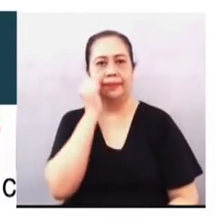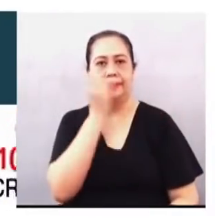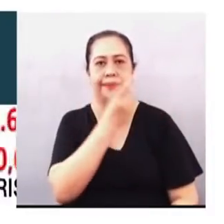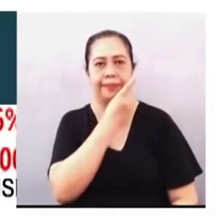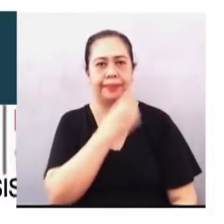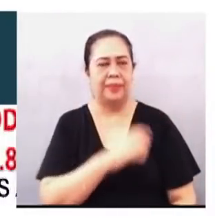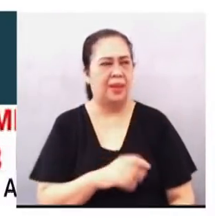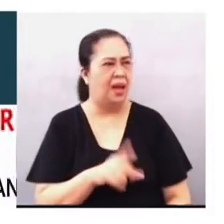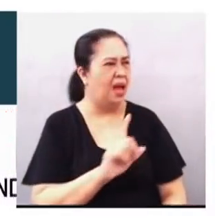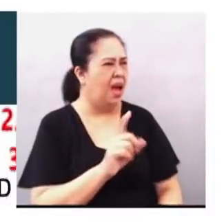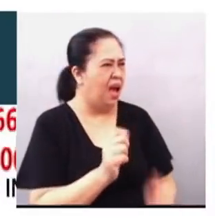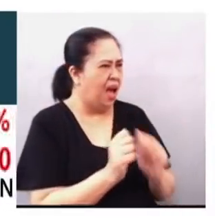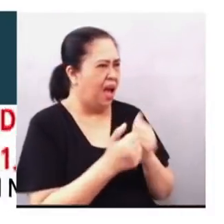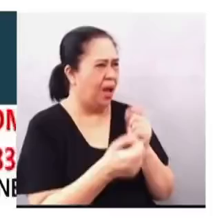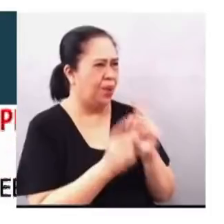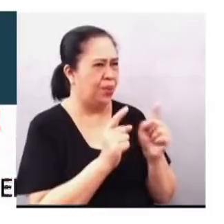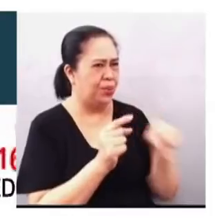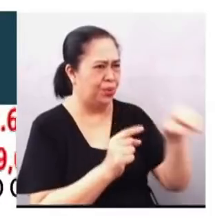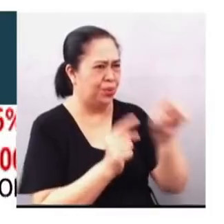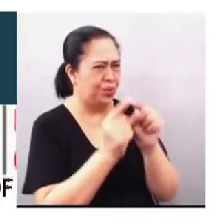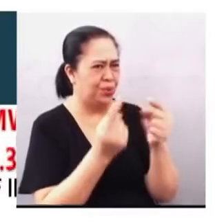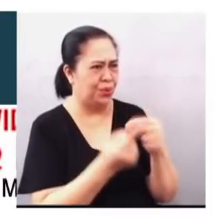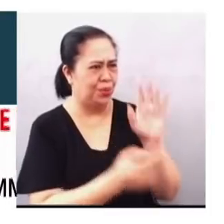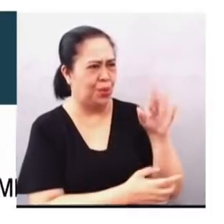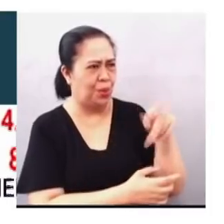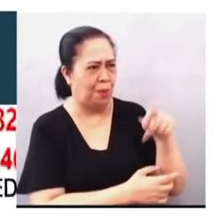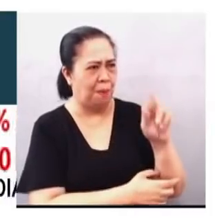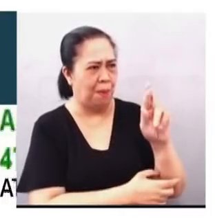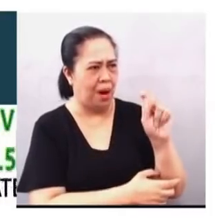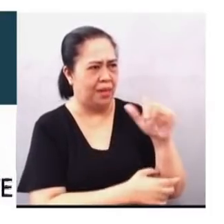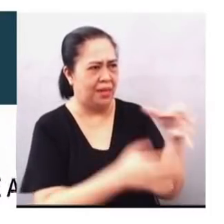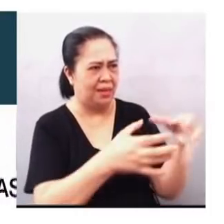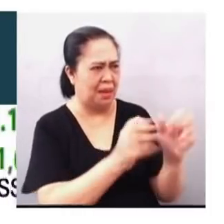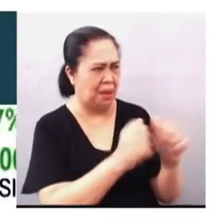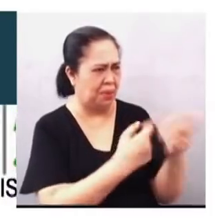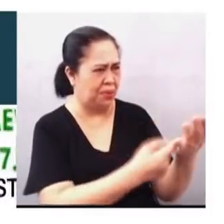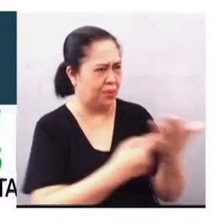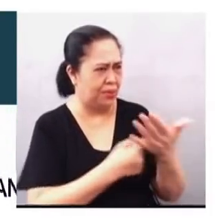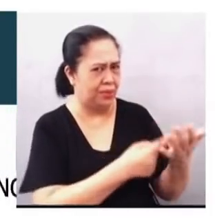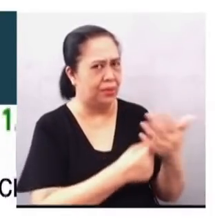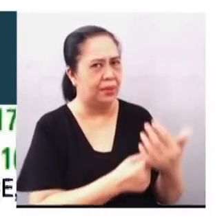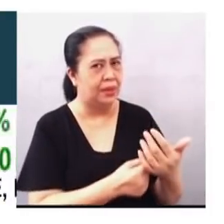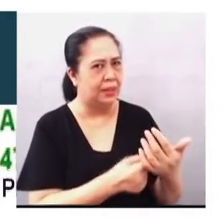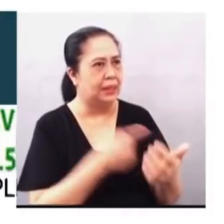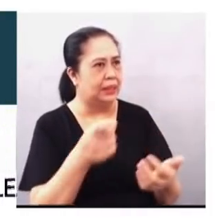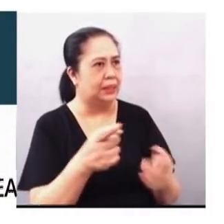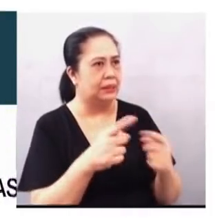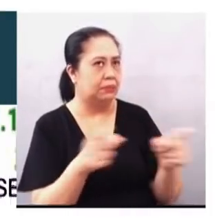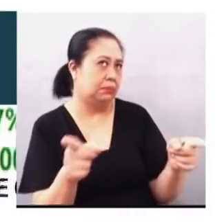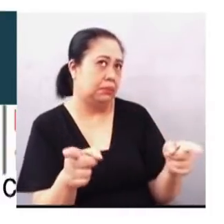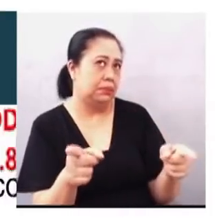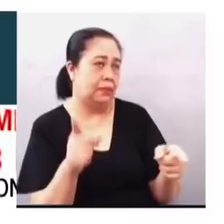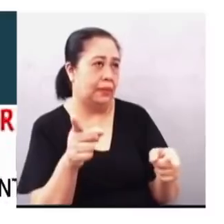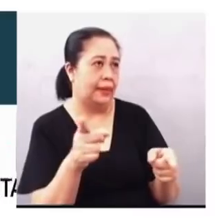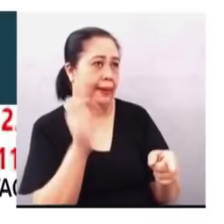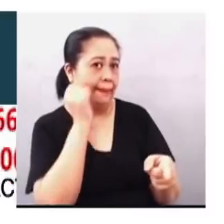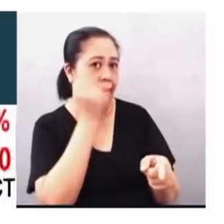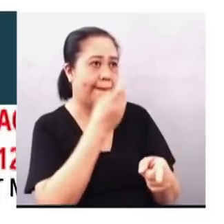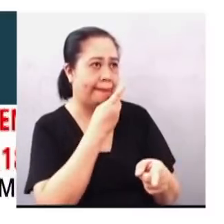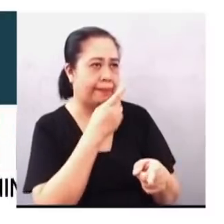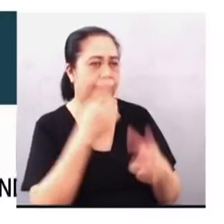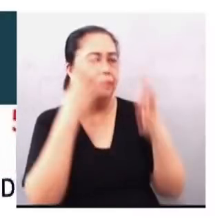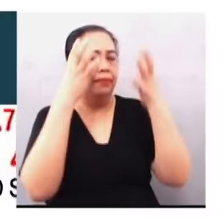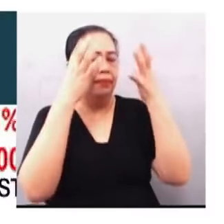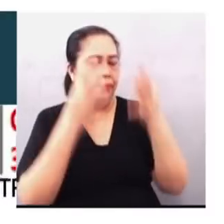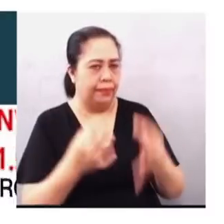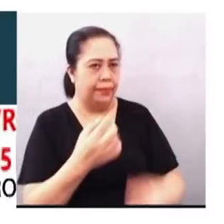yung pag-uusap sa partido, Senator De La Rosa? Kasi she was very resolved in her